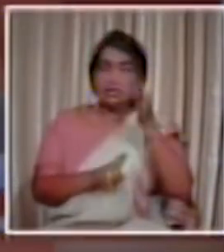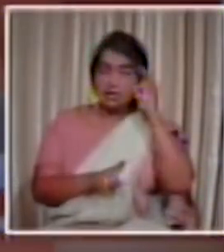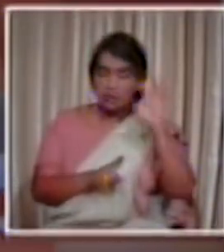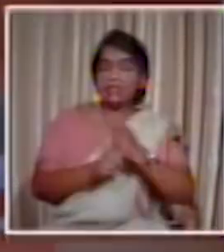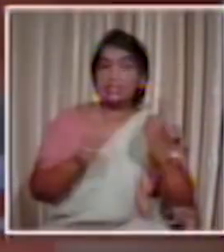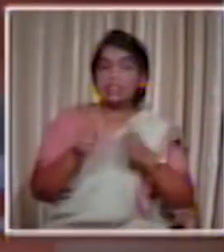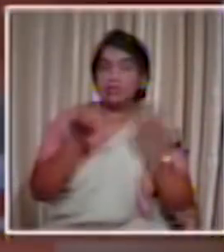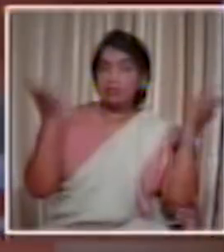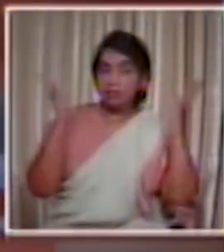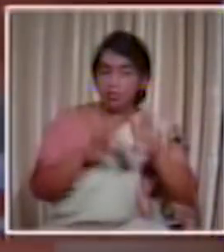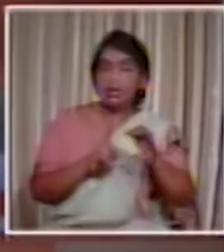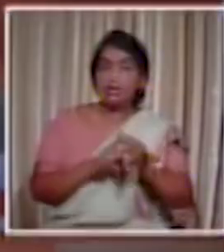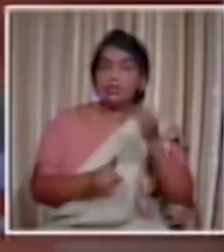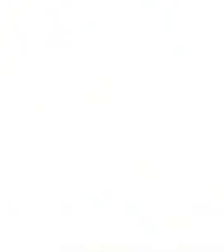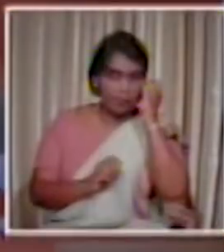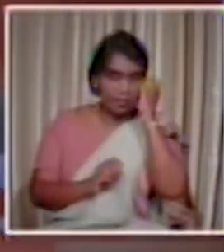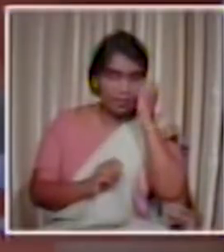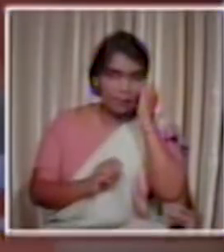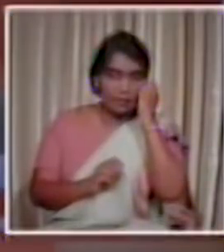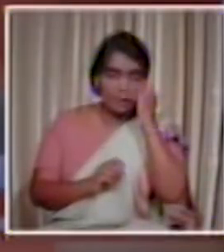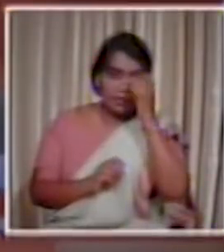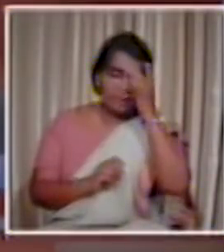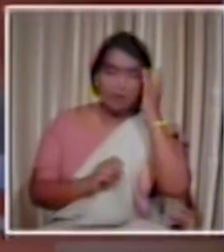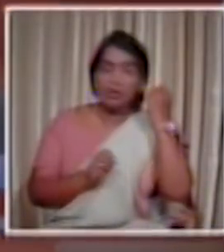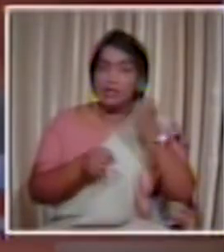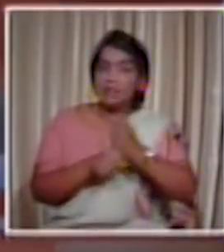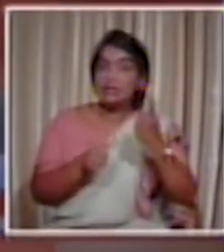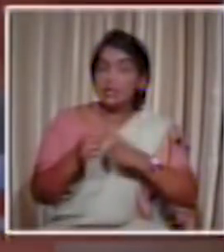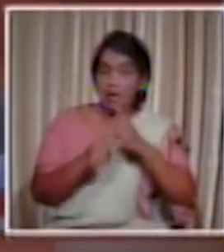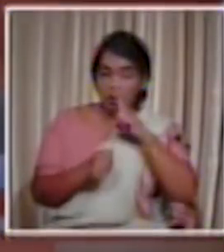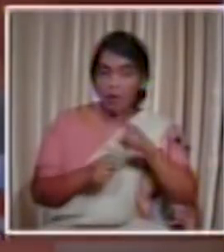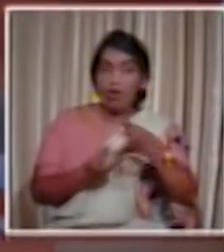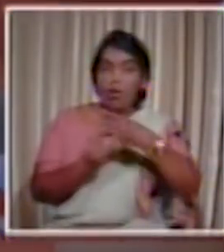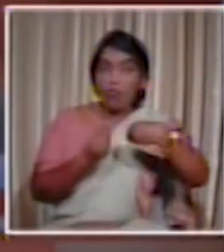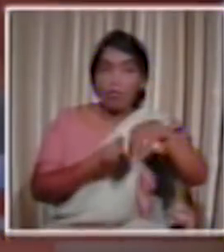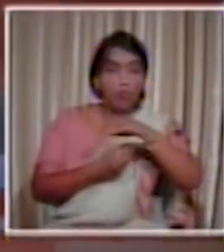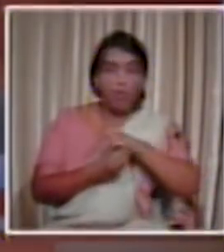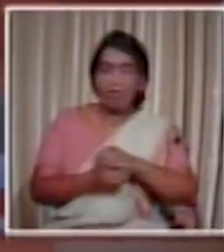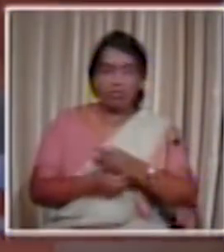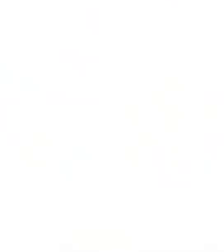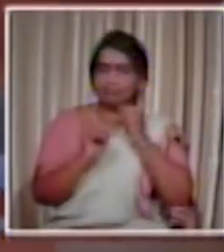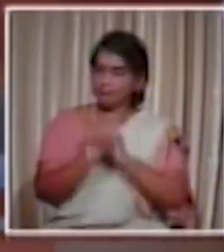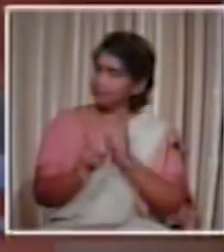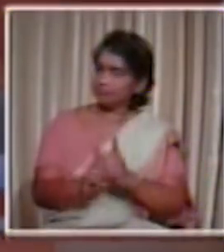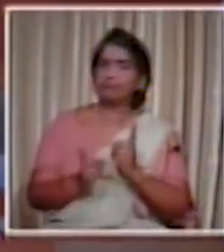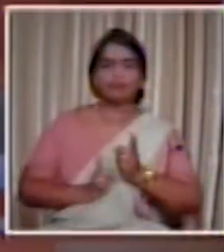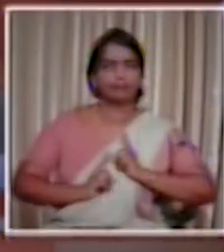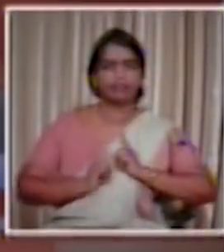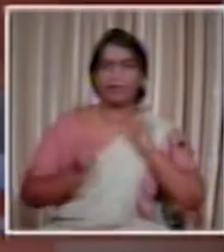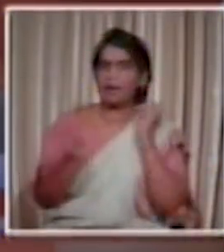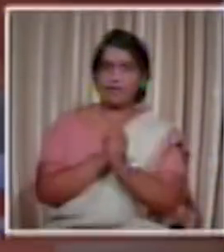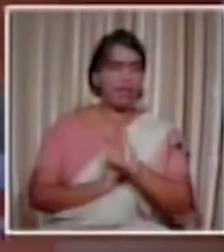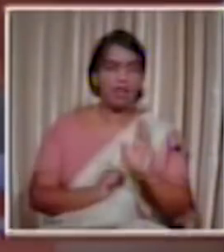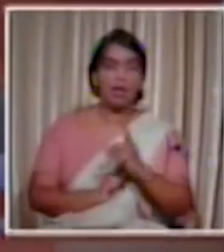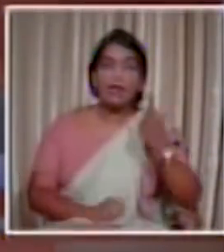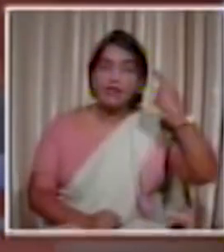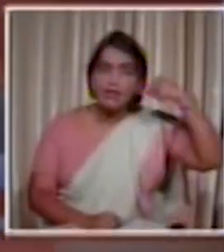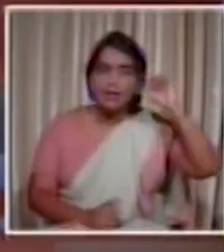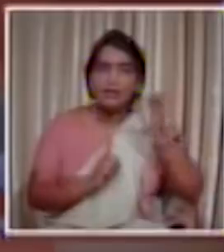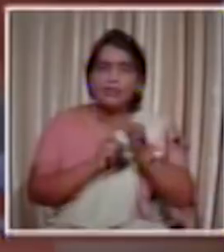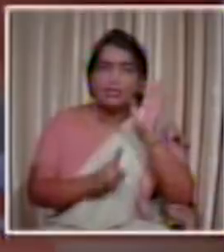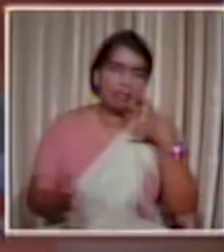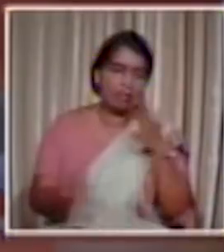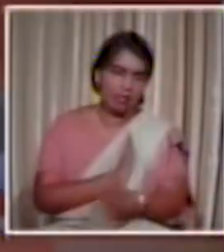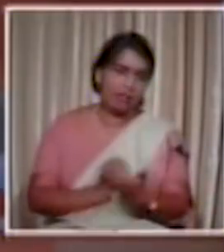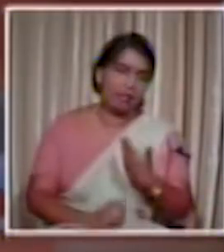දිසාපතිවරු කැඳෙව්වා. ජනාධිපතිවරයා කිව්වේ මොකද්ද? ඒ දිසාපතිවරුන්ට කිව්වා මේ පොහොර තීන්දුව කිසිසේත්ම වෙනස් කරන්නේ නැහැ කියලා. දැන් ඊයේ ජනාධිපතිවරයා කියනවා ඒක ඔහුගේ